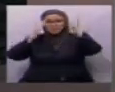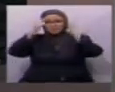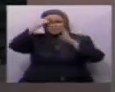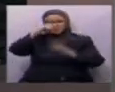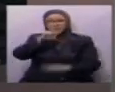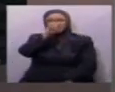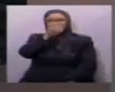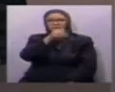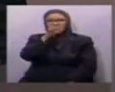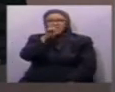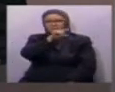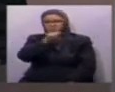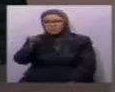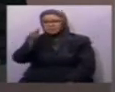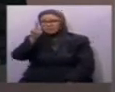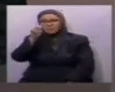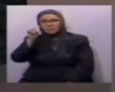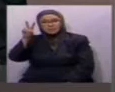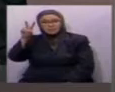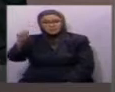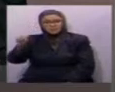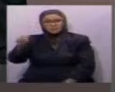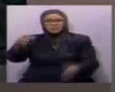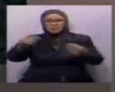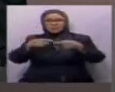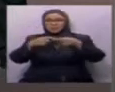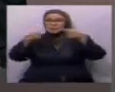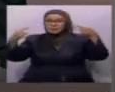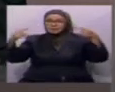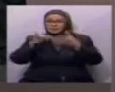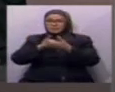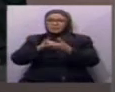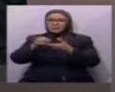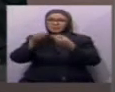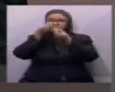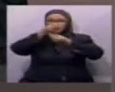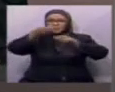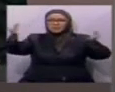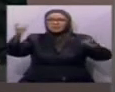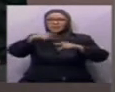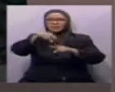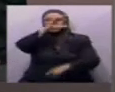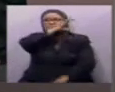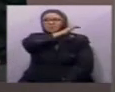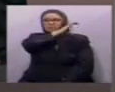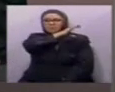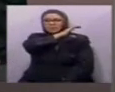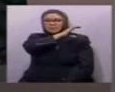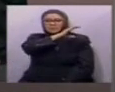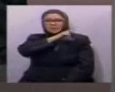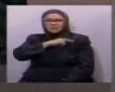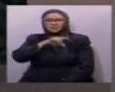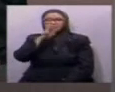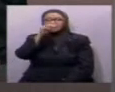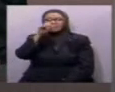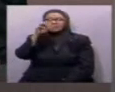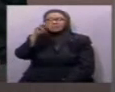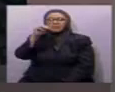2018-2020. Keputusan pemilihan diumumkan pengerusi panel pemilihan MOM, Datuk Sri Jahabardin Mohamad